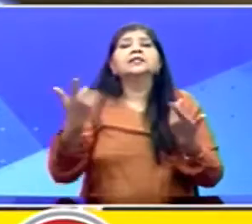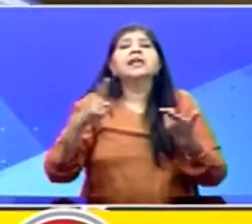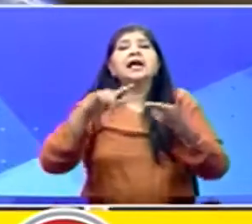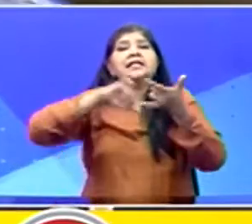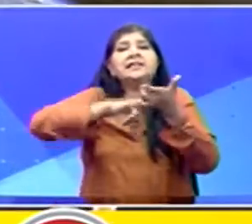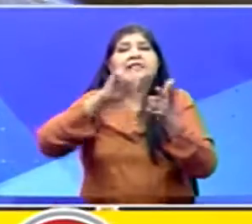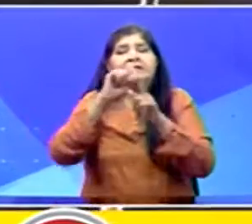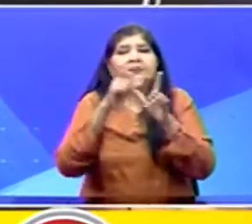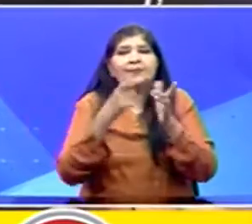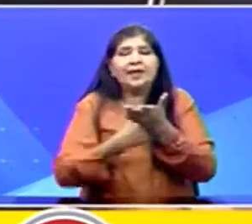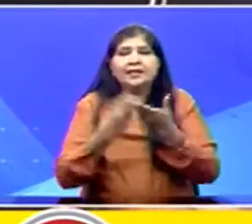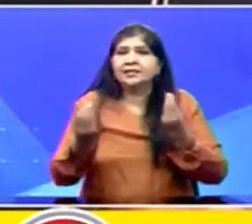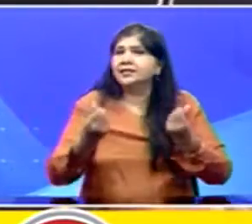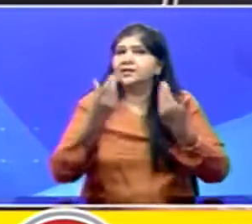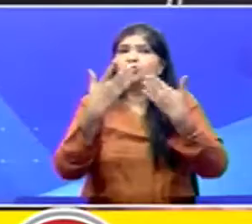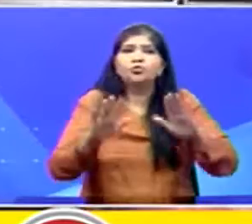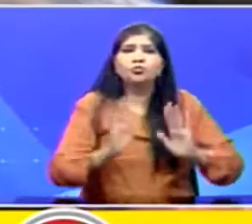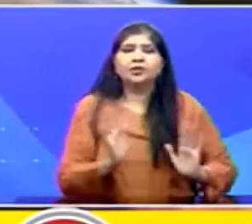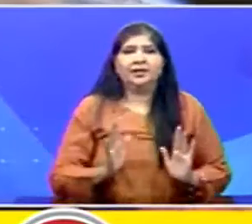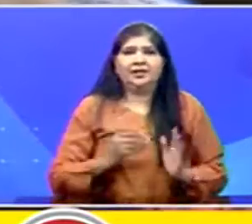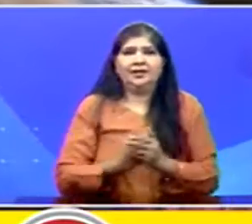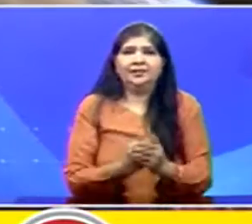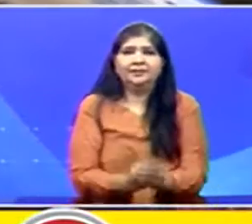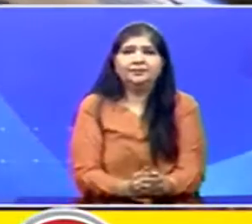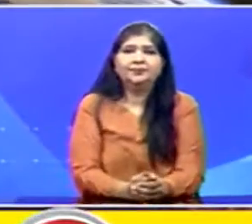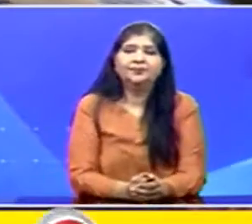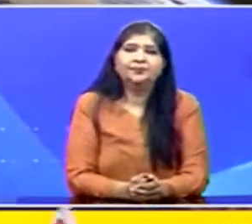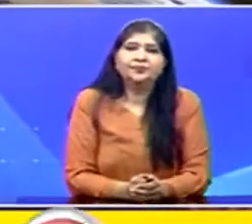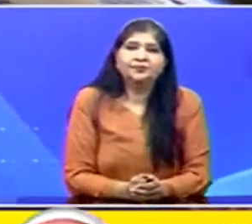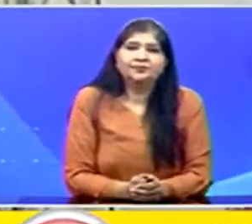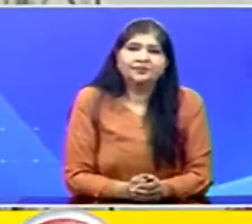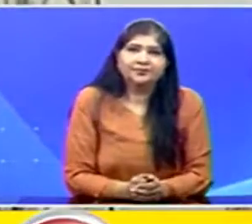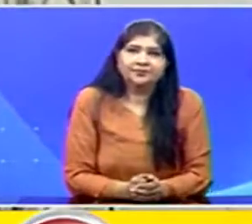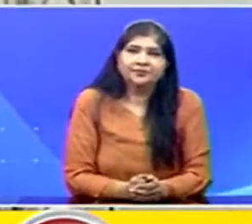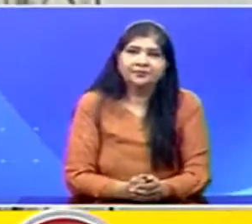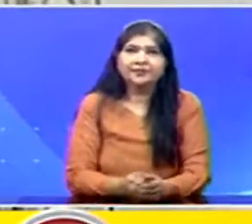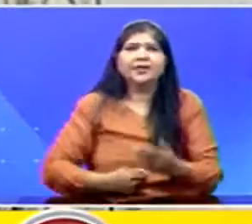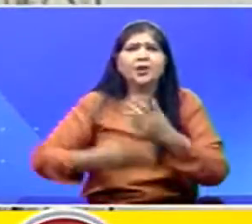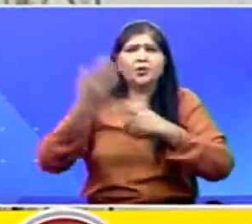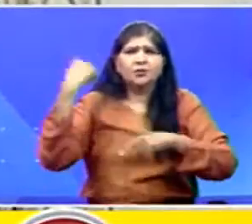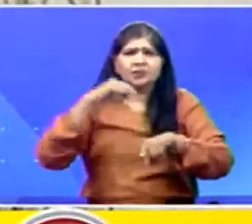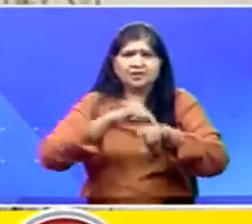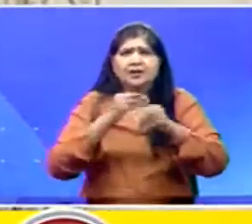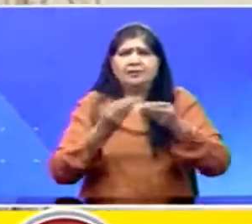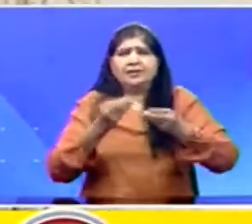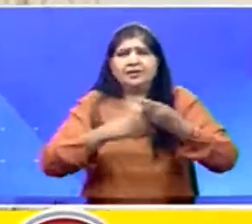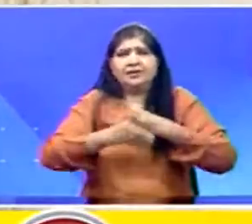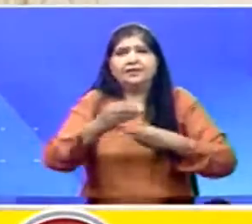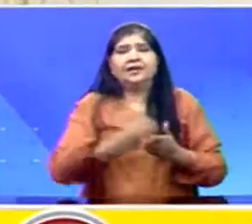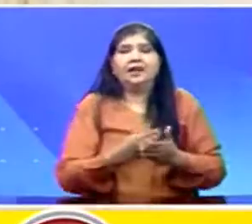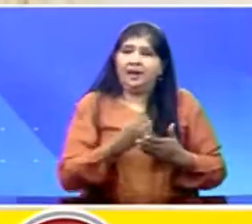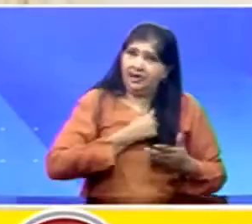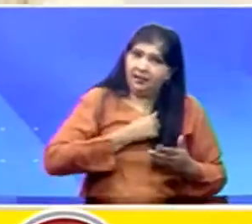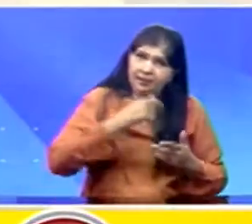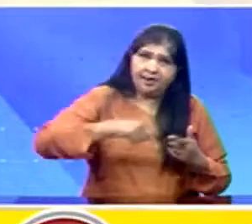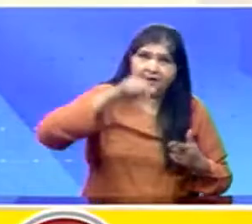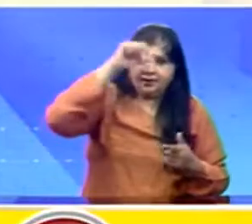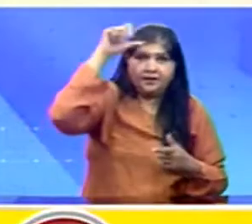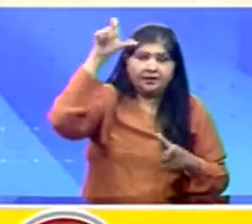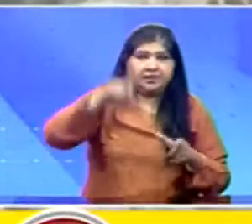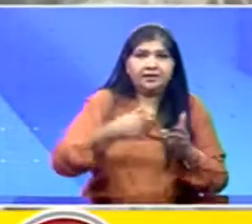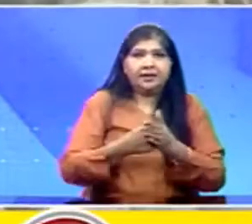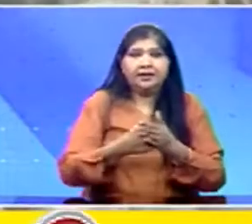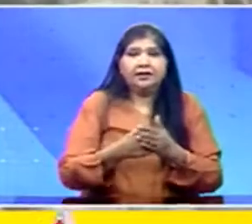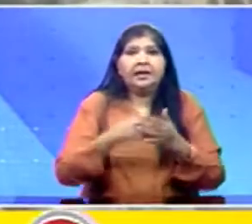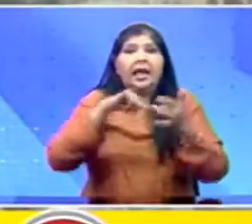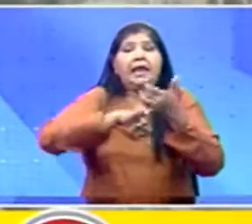इससे अच्छुता कैसे रह सकता है बीते कुछ समय में हमारे देश में